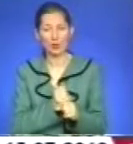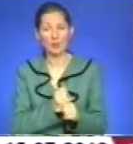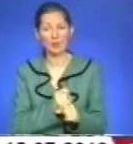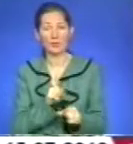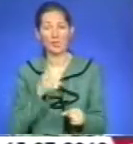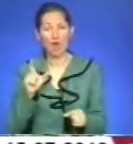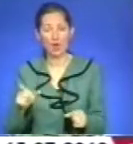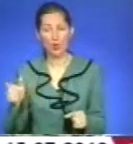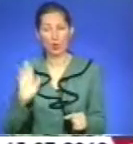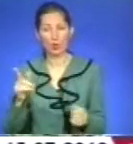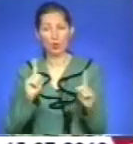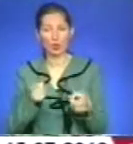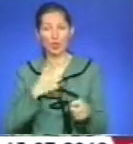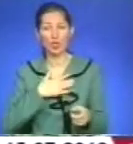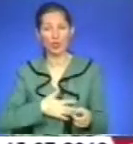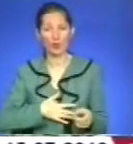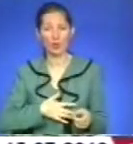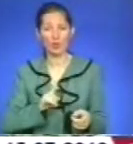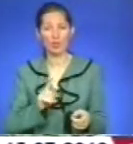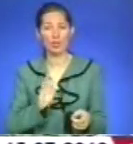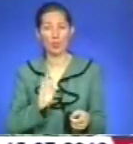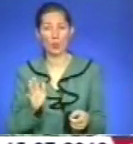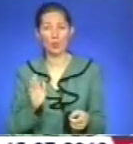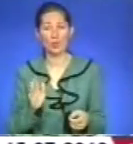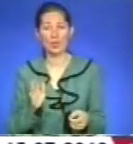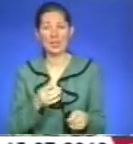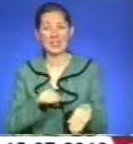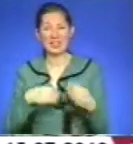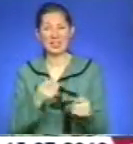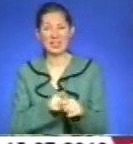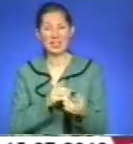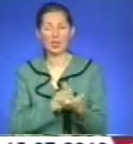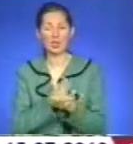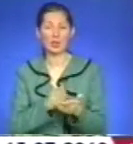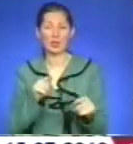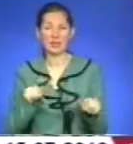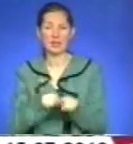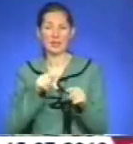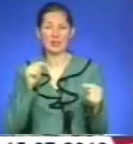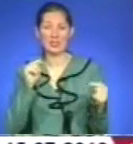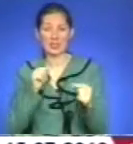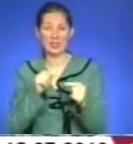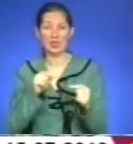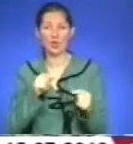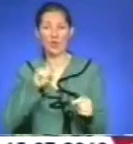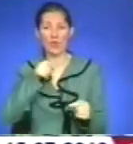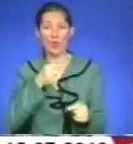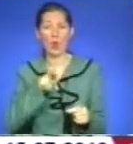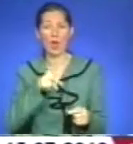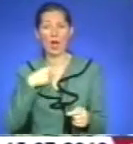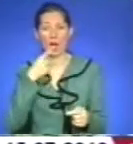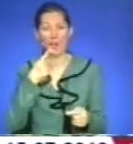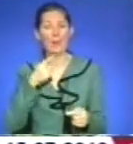дійсно задоволені, чи вони будуть даватися ці послуги так, згідно вимог, як ставить президент, чи не так, це вже